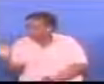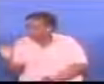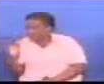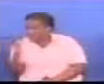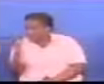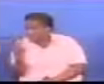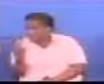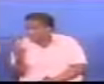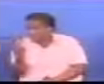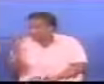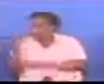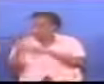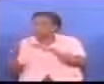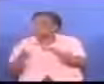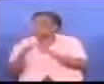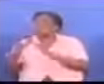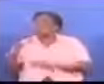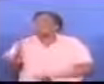kwanza, mradi wa ujenzi wa